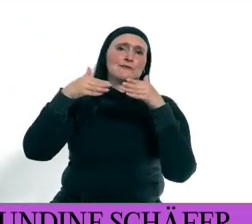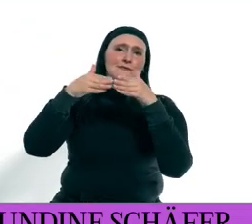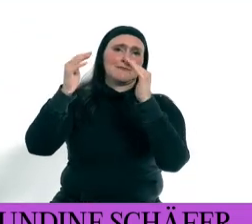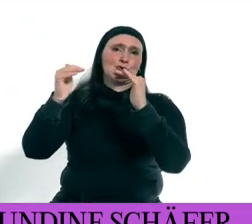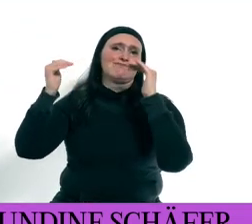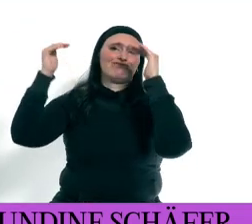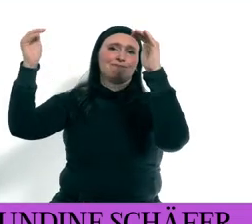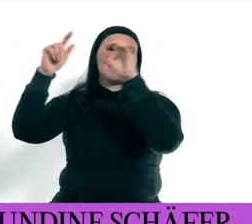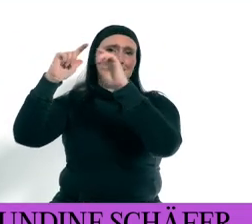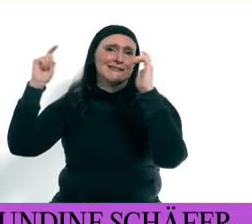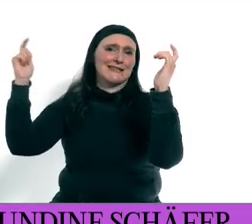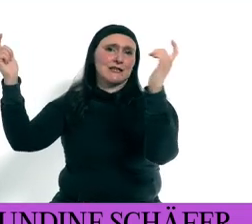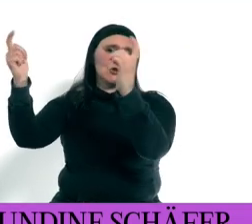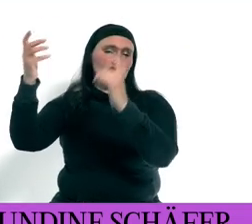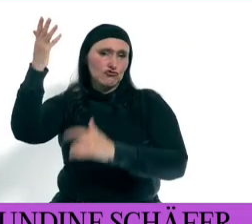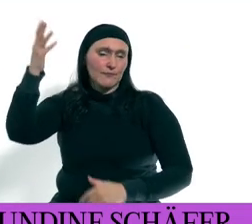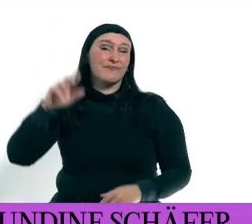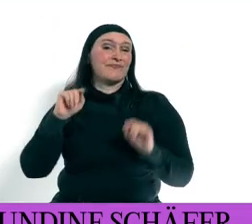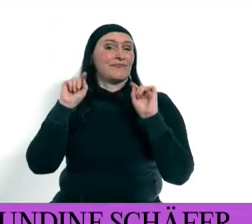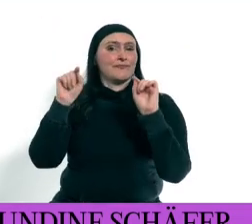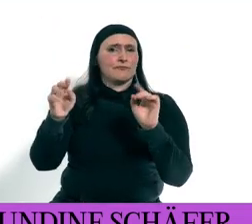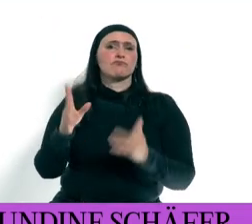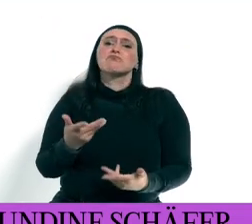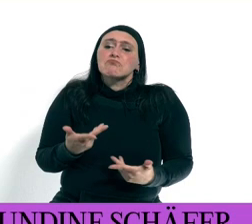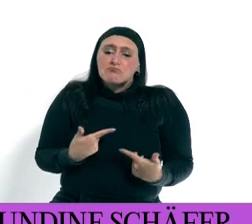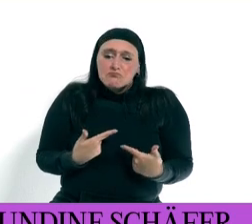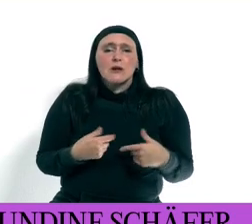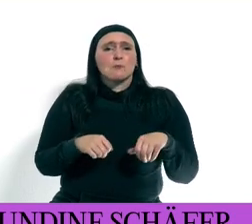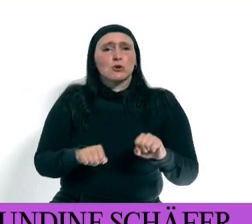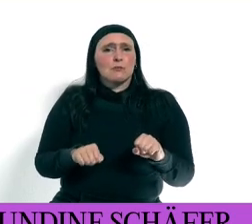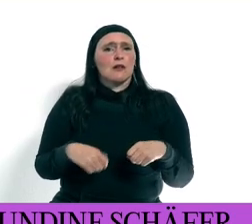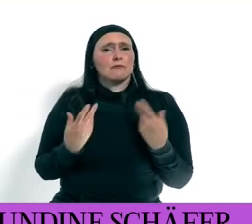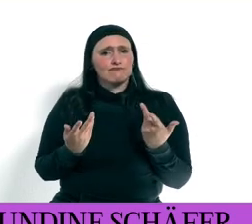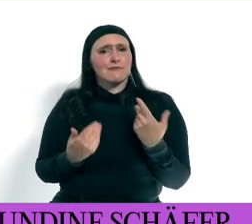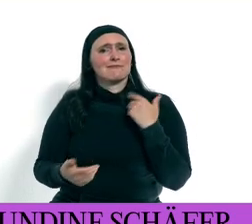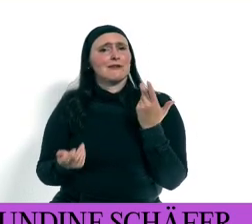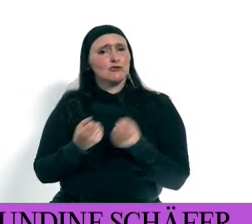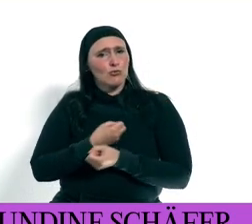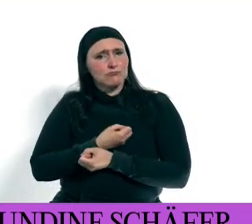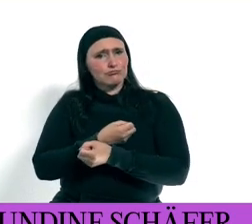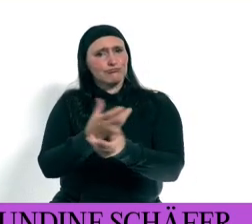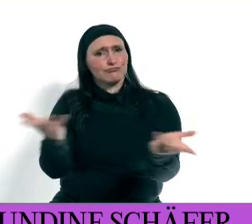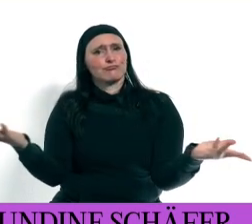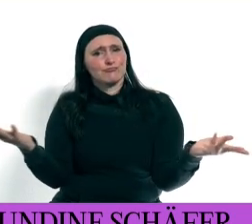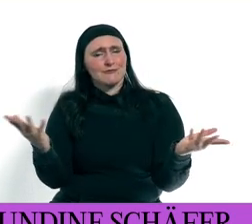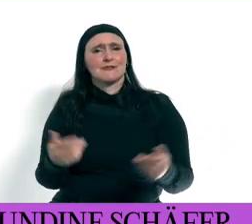Das heißt, man hat sozusagen wenige Sekunden, in denen man sieht, was da gerade